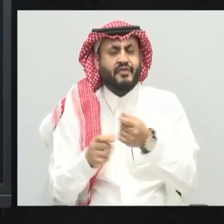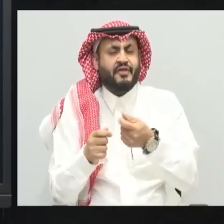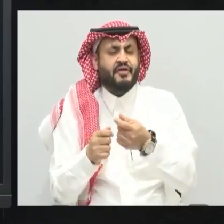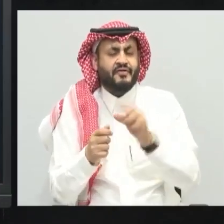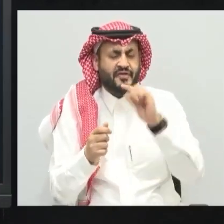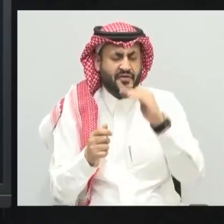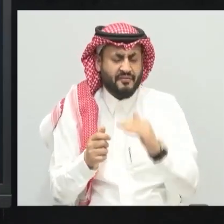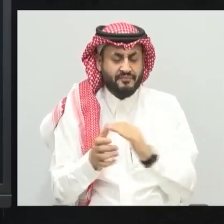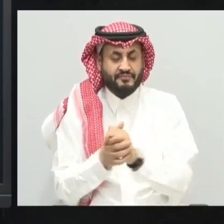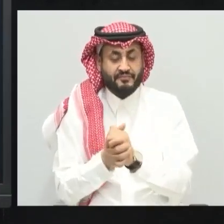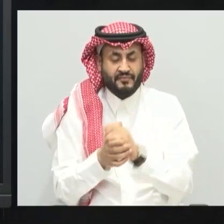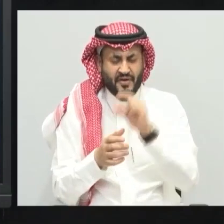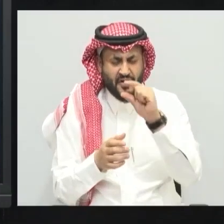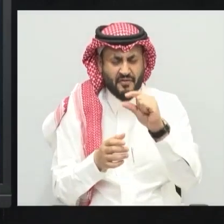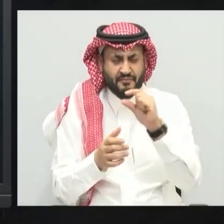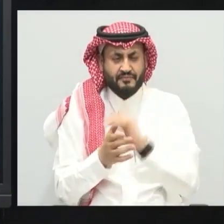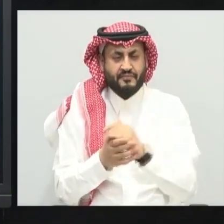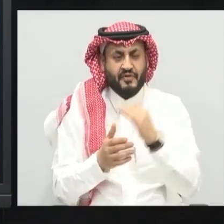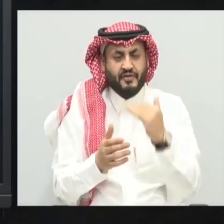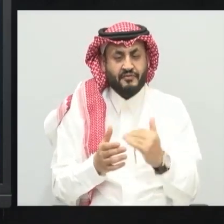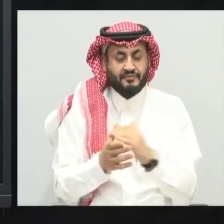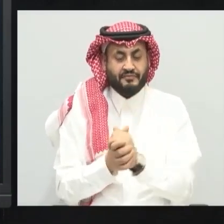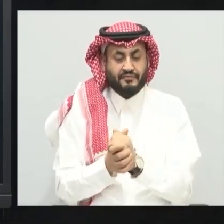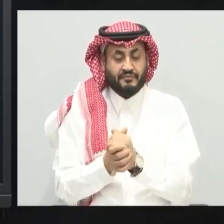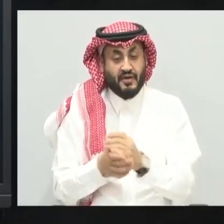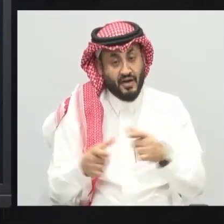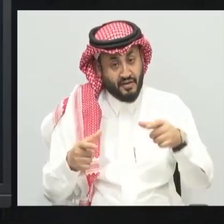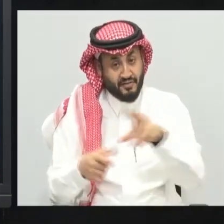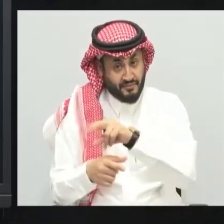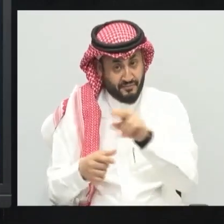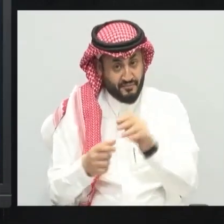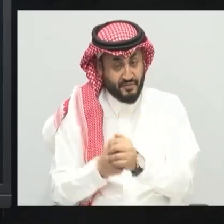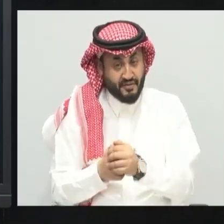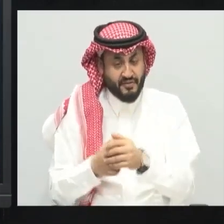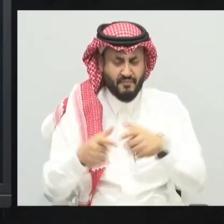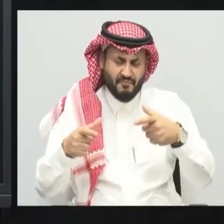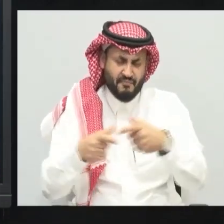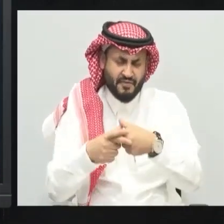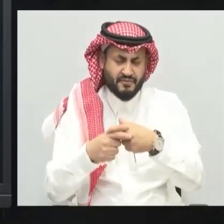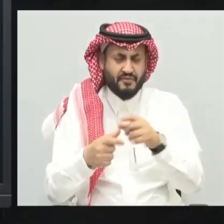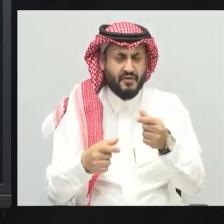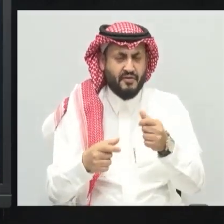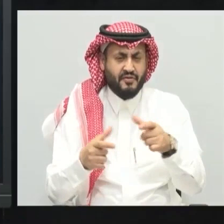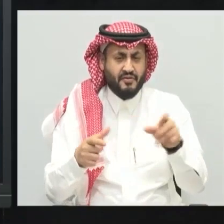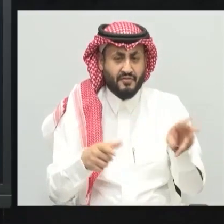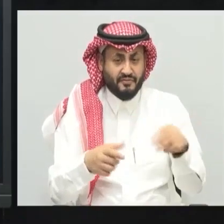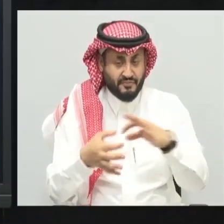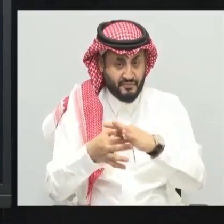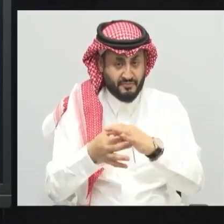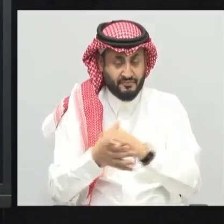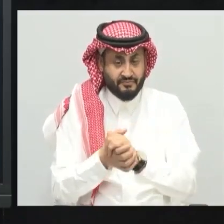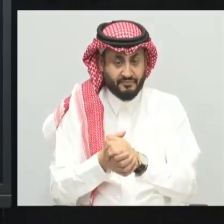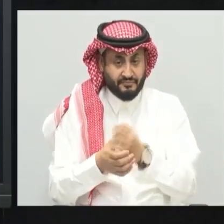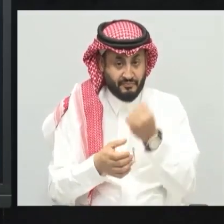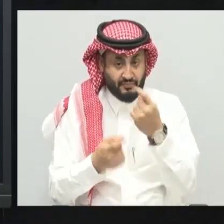راس مال كذلك محدود وقليل كذلك يعتبر هذا المشروع صغير فكما ذكرنا اولا ان يكون العاملين فيه